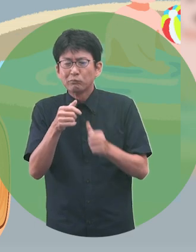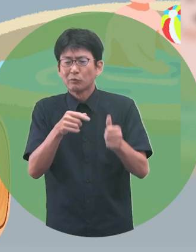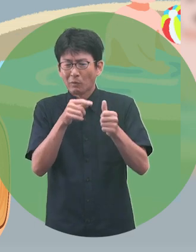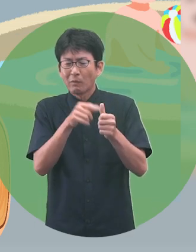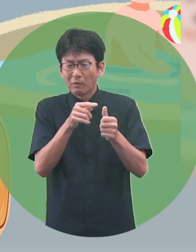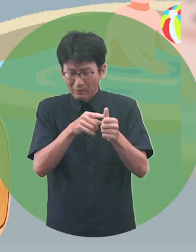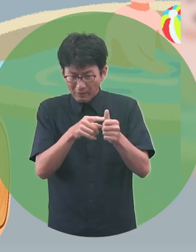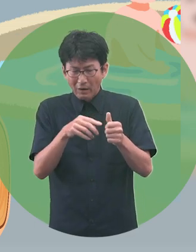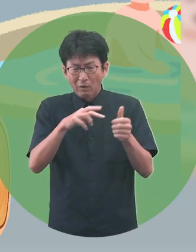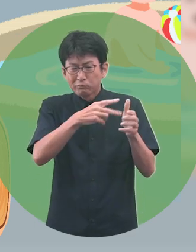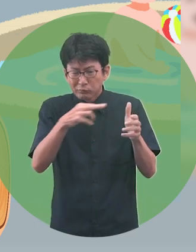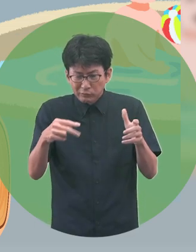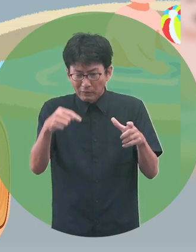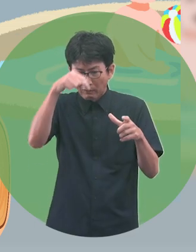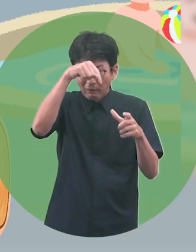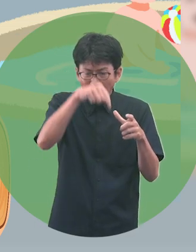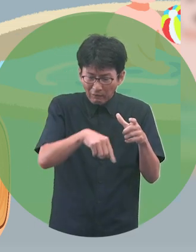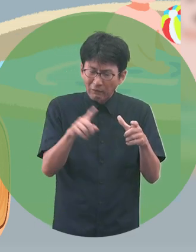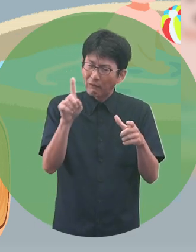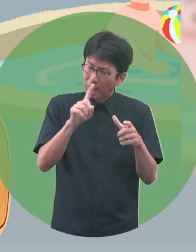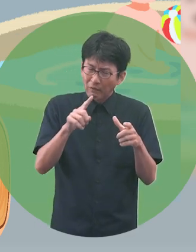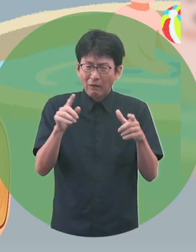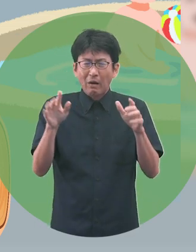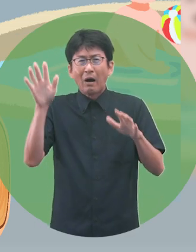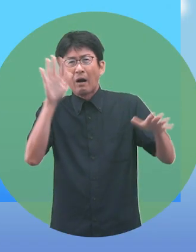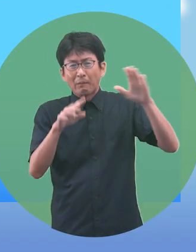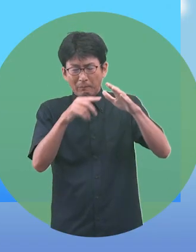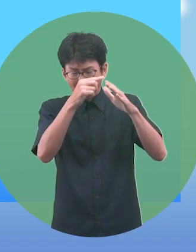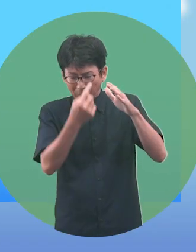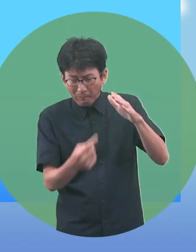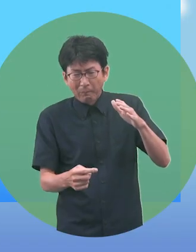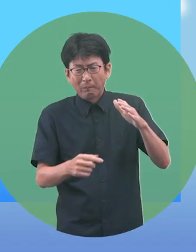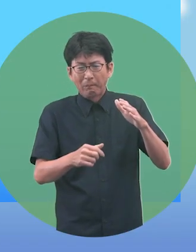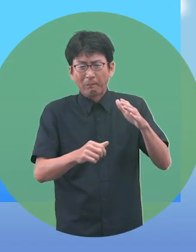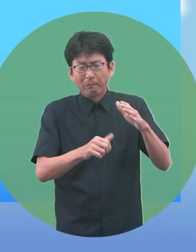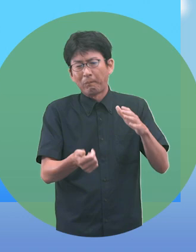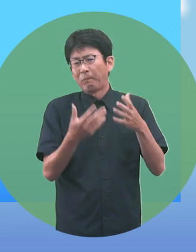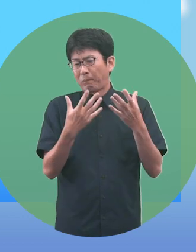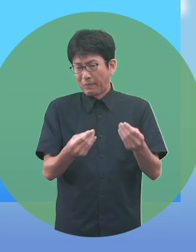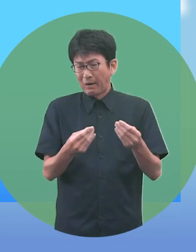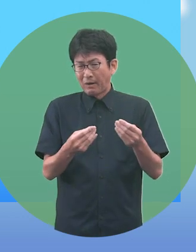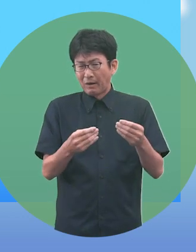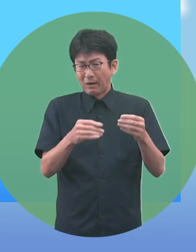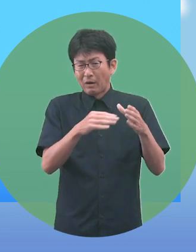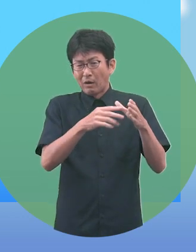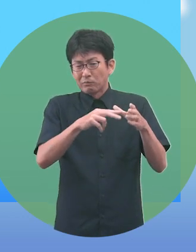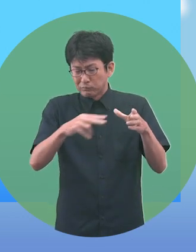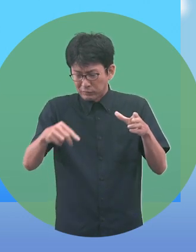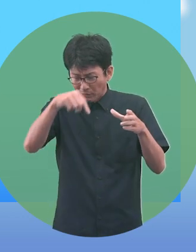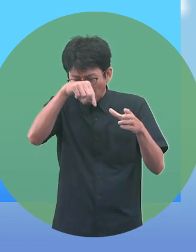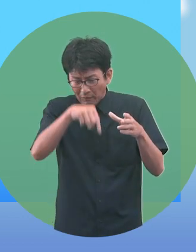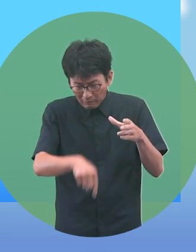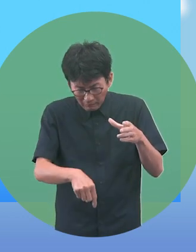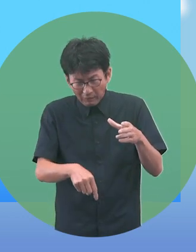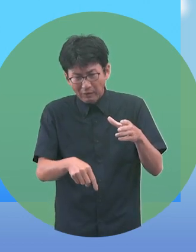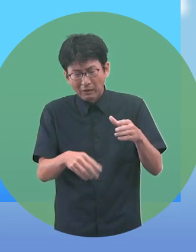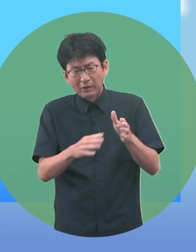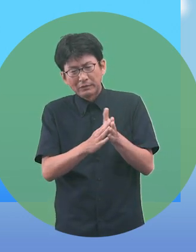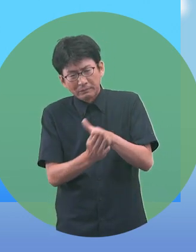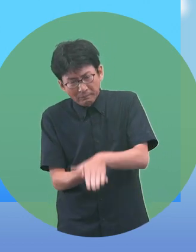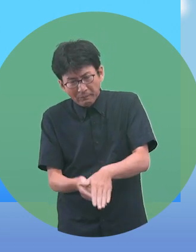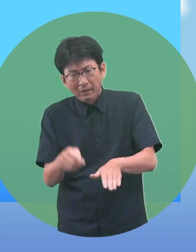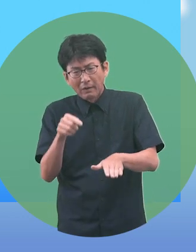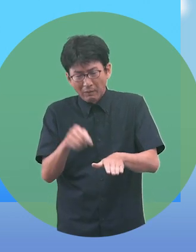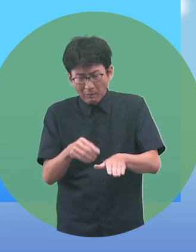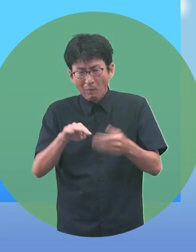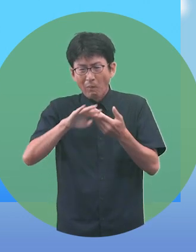プールに戻り、何らかの理由で溺れました。男の子はプールの中で沈んでいるのを他の利用者に